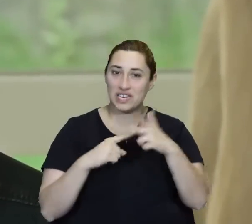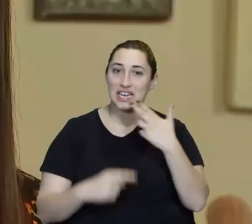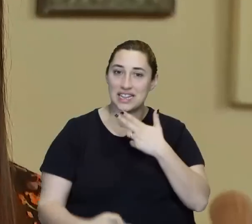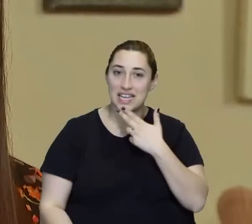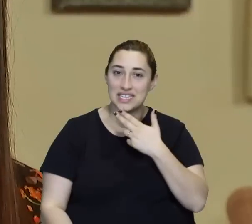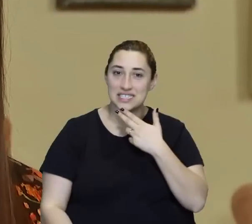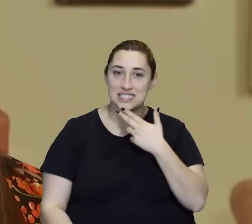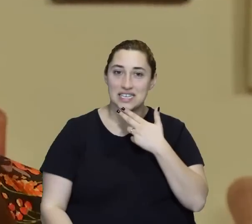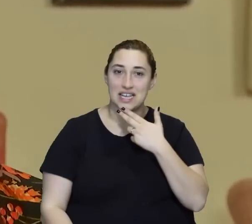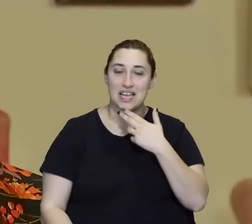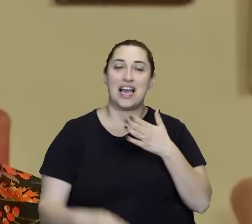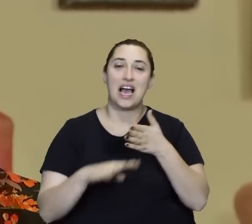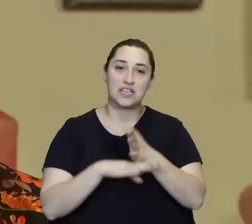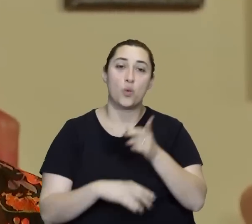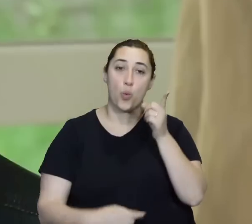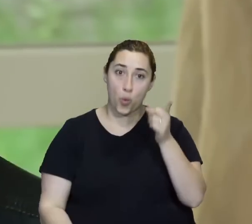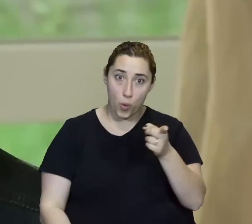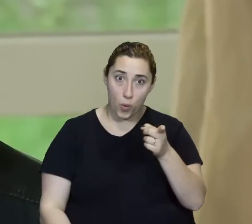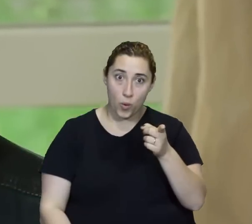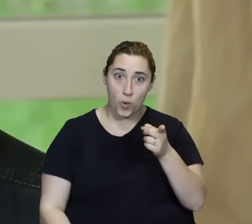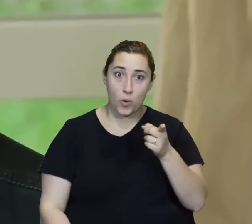teyze, aslında o...